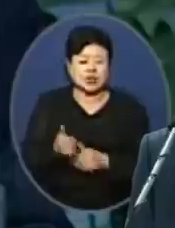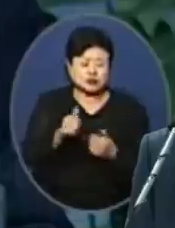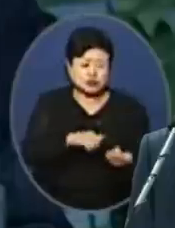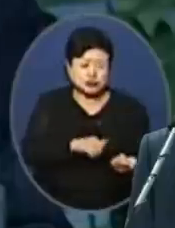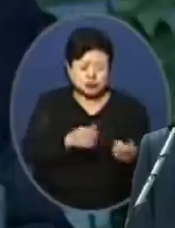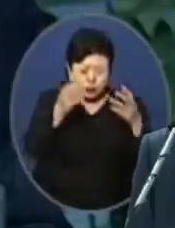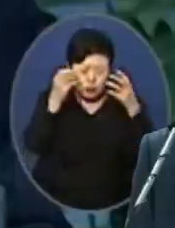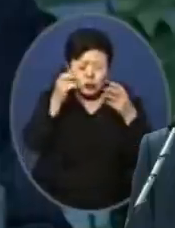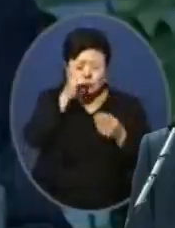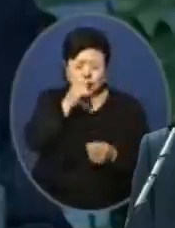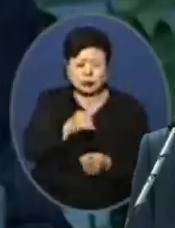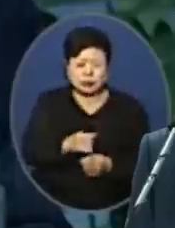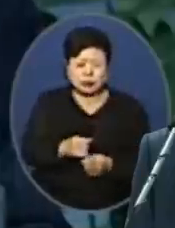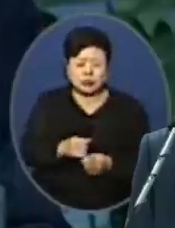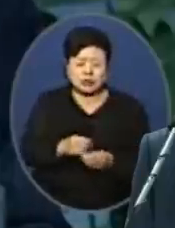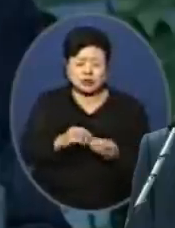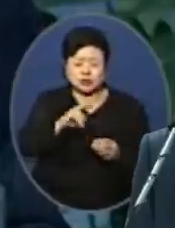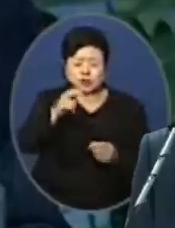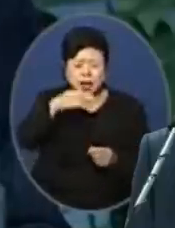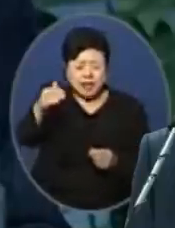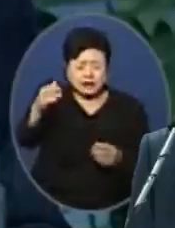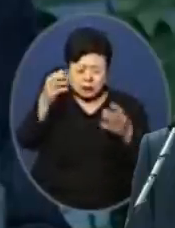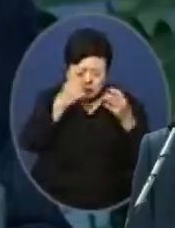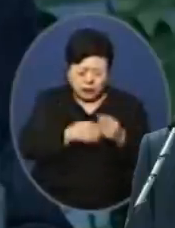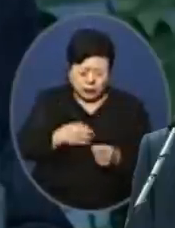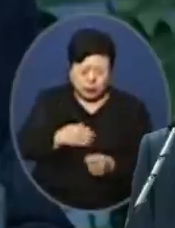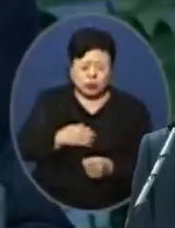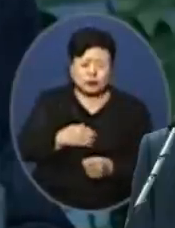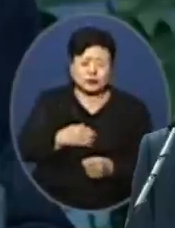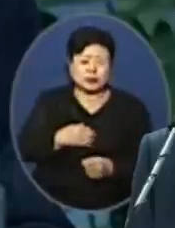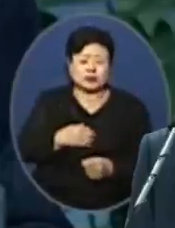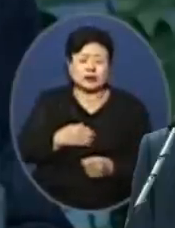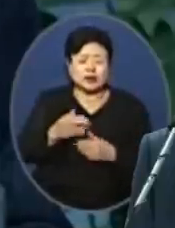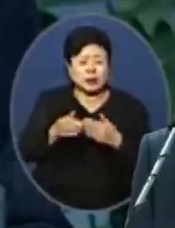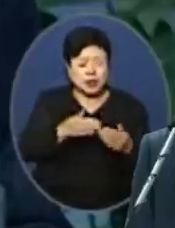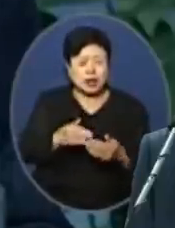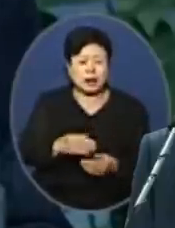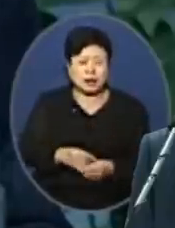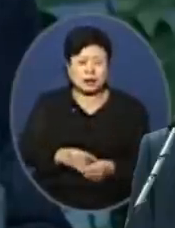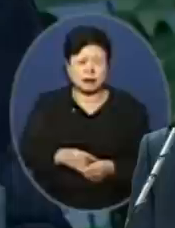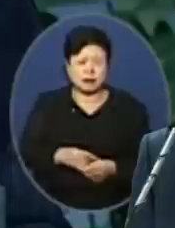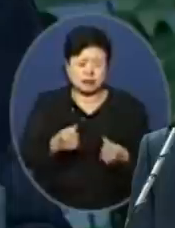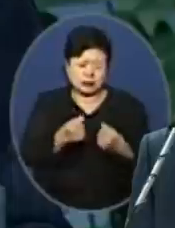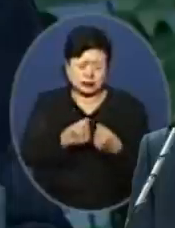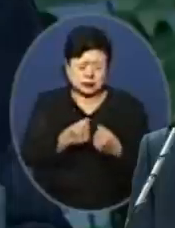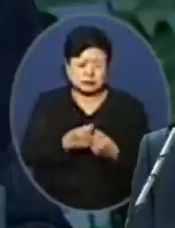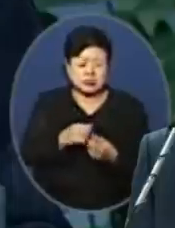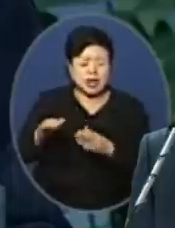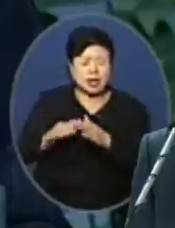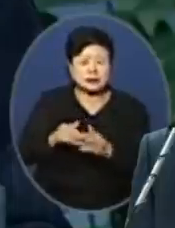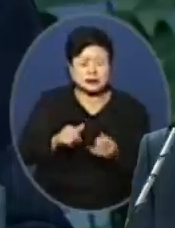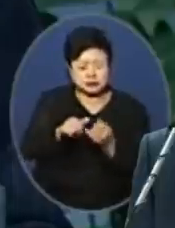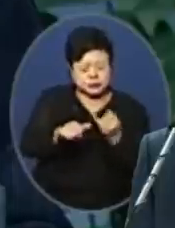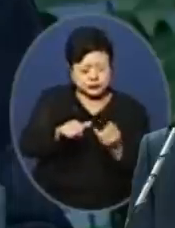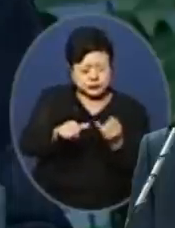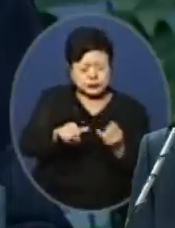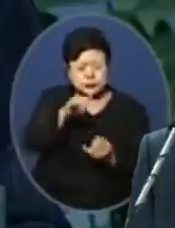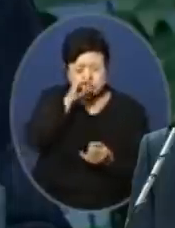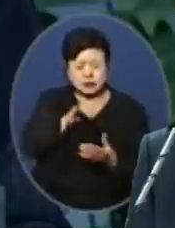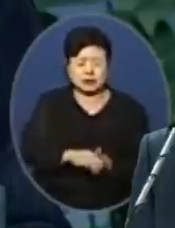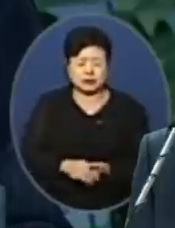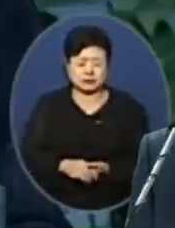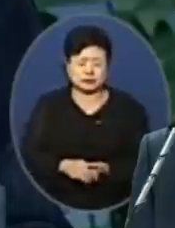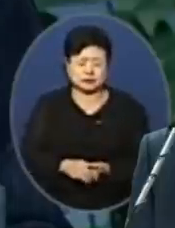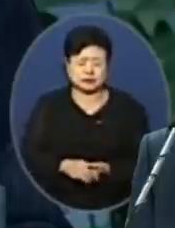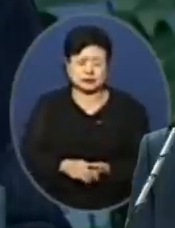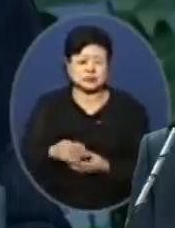죽는 고통도 흙으로 돌아가는 괴로움을 겪어야 되고 불화가 있어 가정에서 부부간에 물고